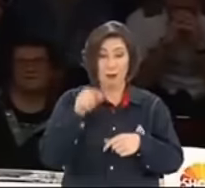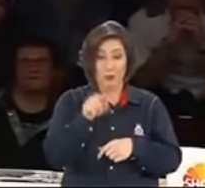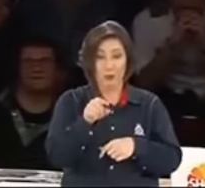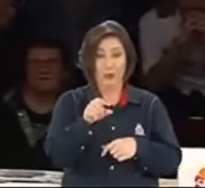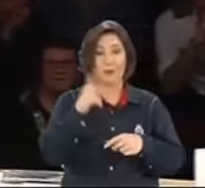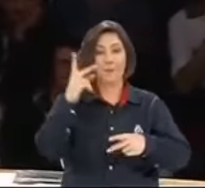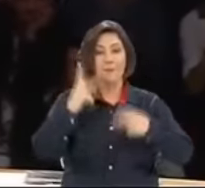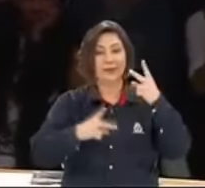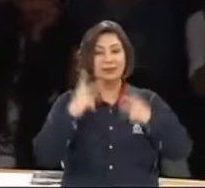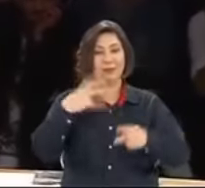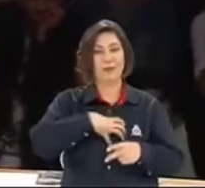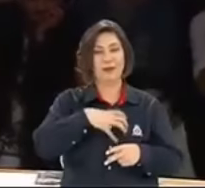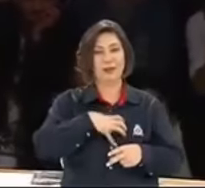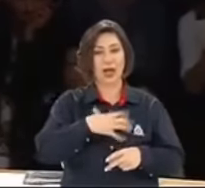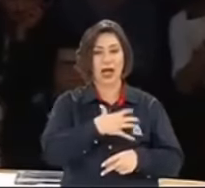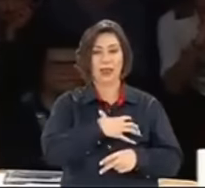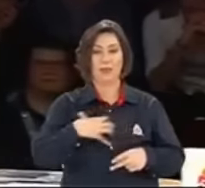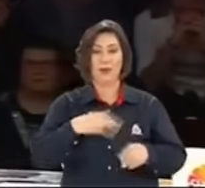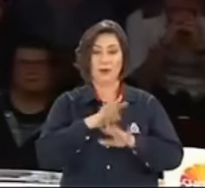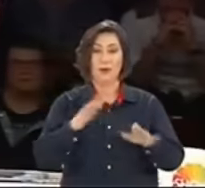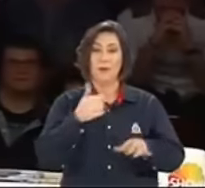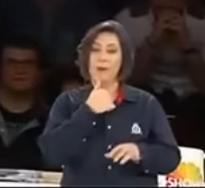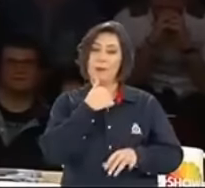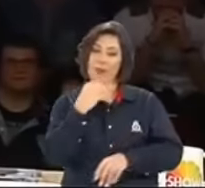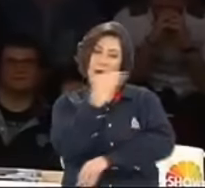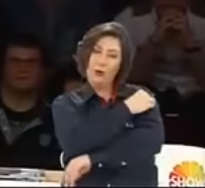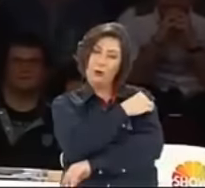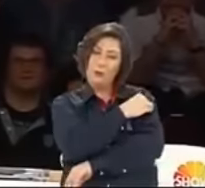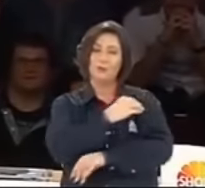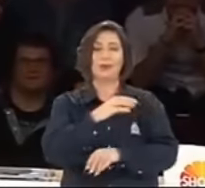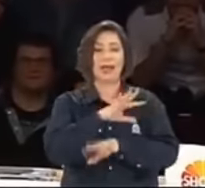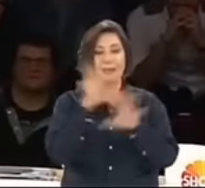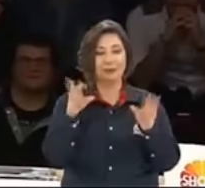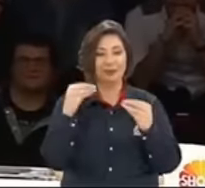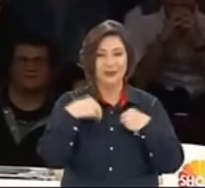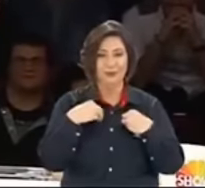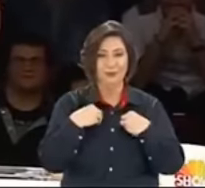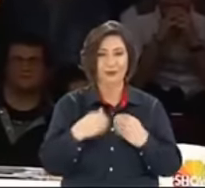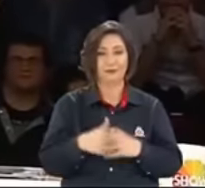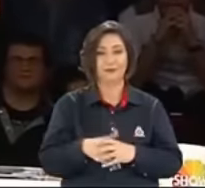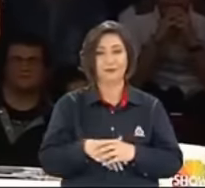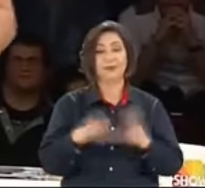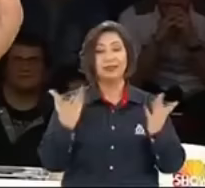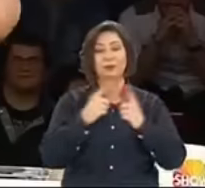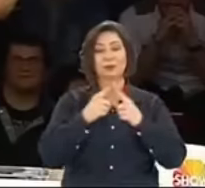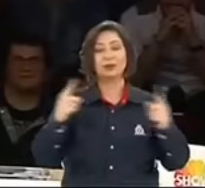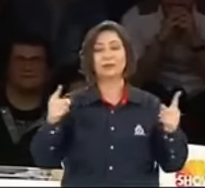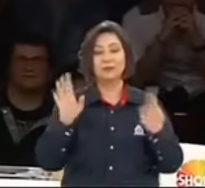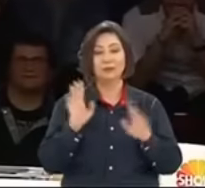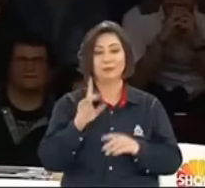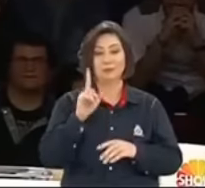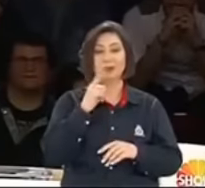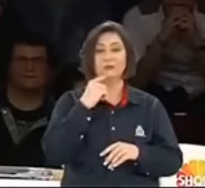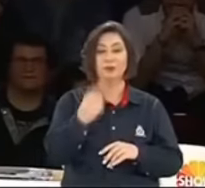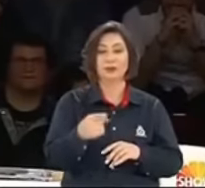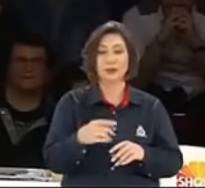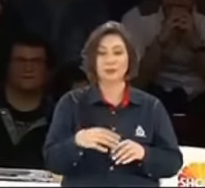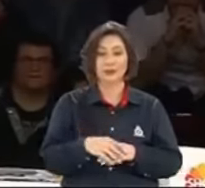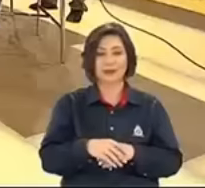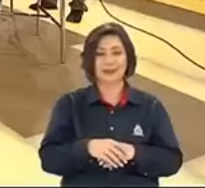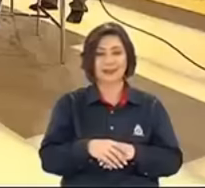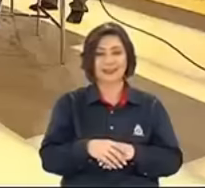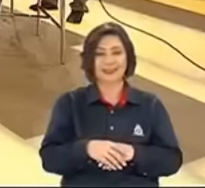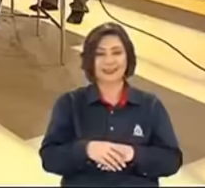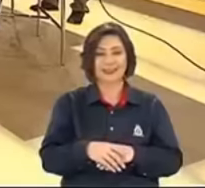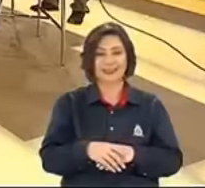Bu. Bazen bencil oluyorlar. Annemle bitiriyorlar ama ben babamı da koydum oraya. Hepsi güzel. Neyse uzatmayın. Toparlayın. Abi bir şey söyleyeyim. Bak. Anlatacağım.